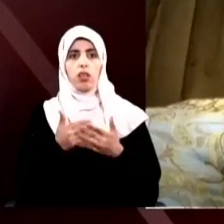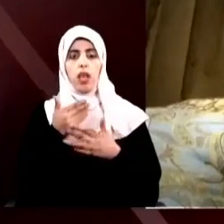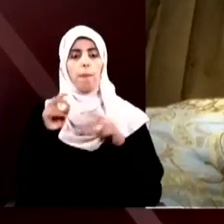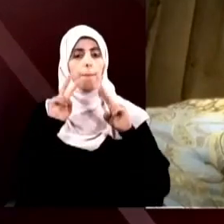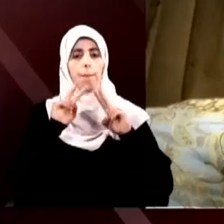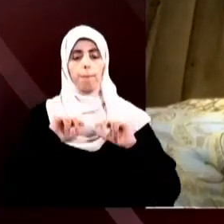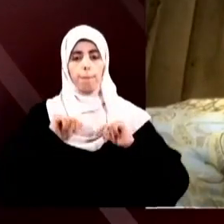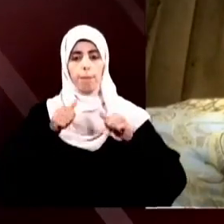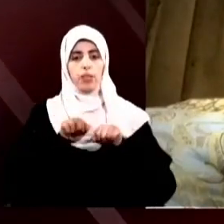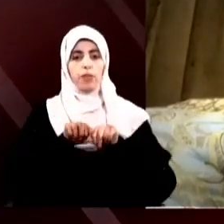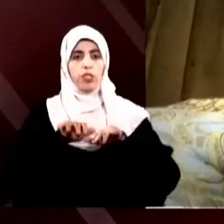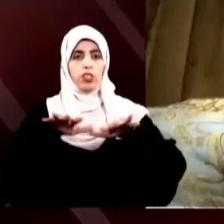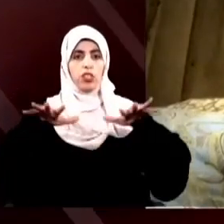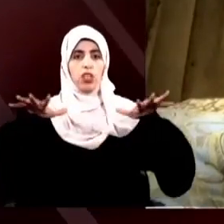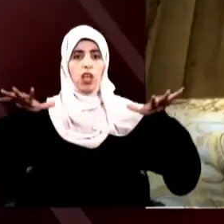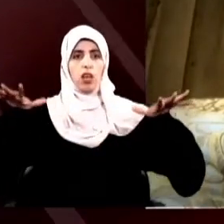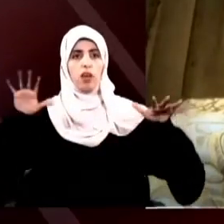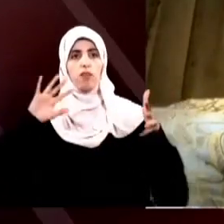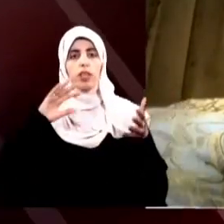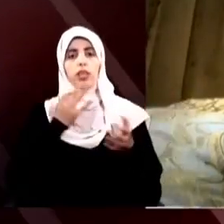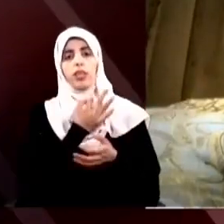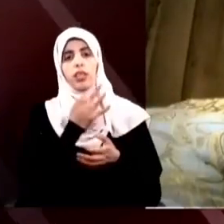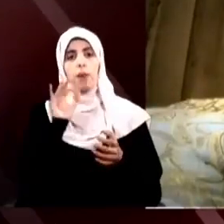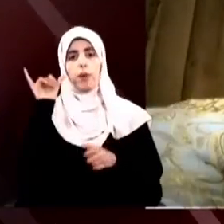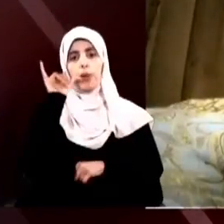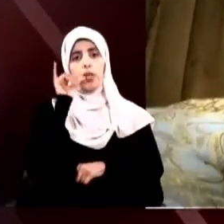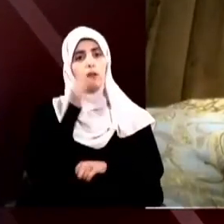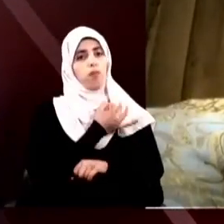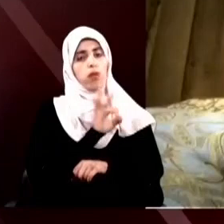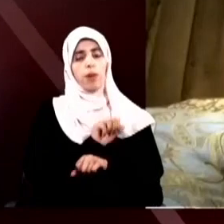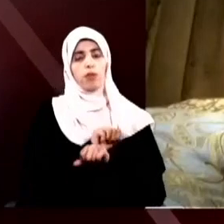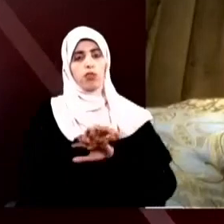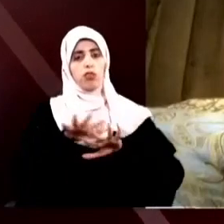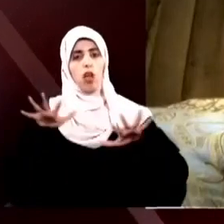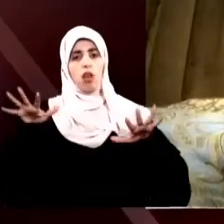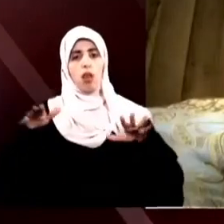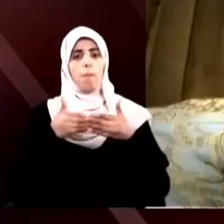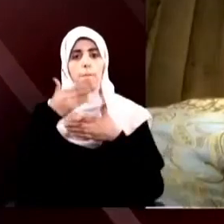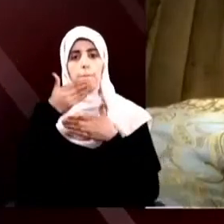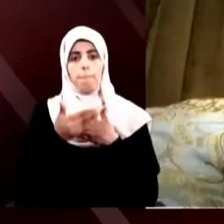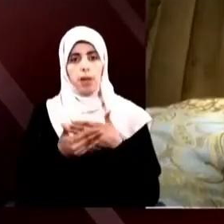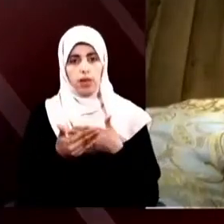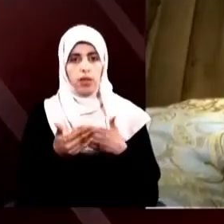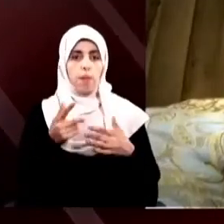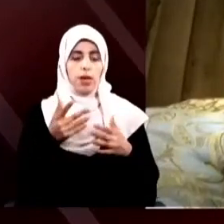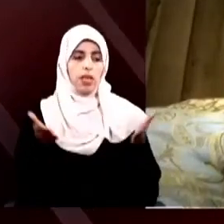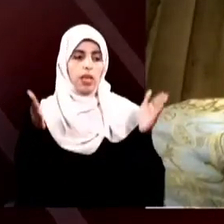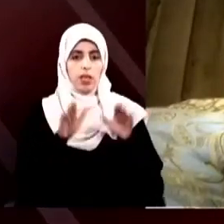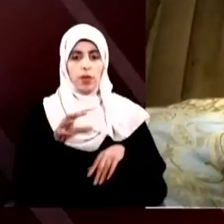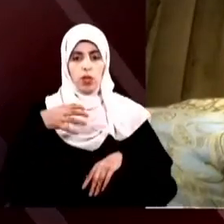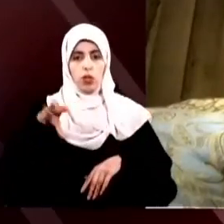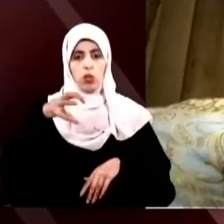بدأت هذه السلالة بالانتشار في تقريبا جميع أنحاء بريطانيا، ثم لما قامت الكثير من